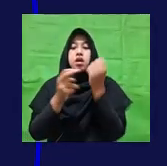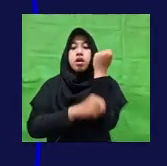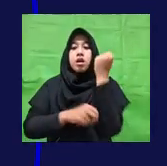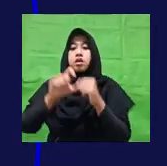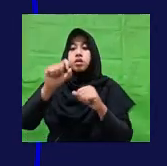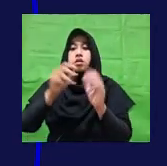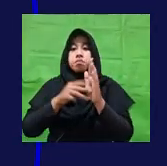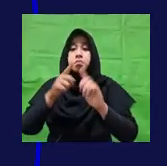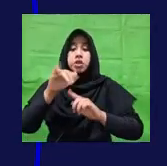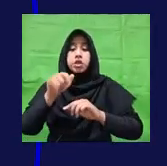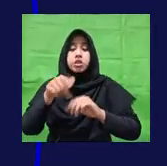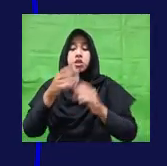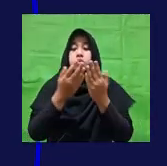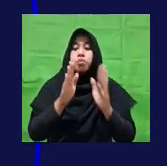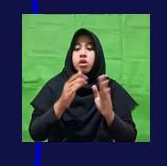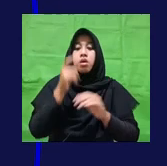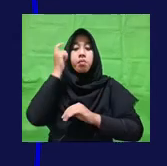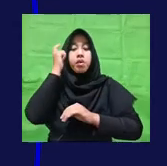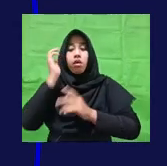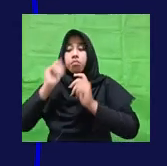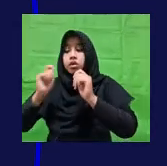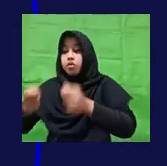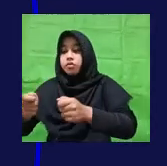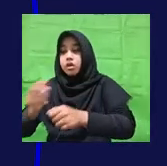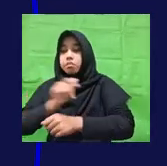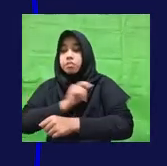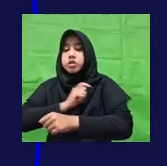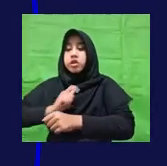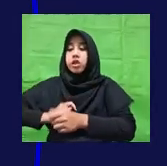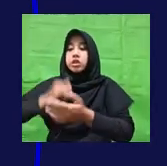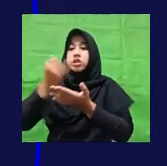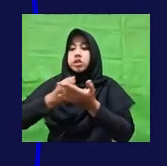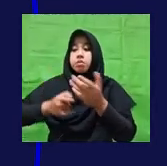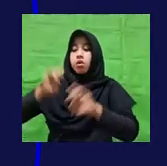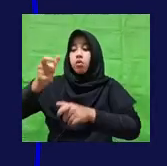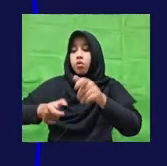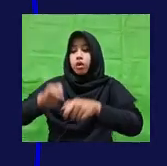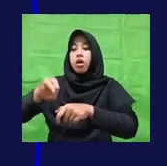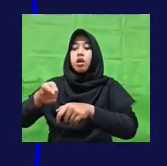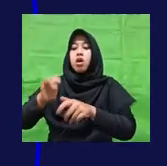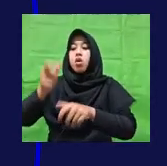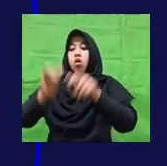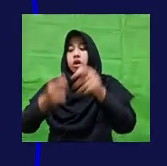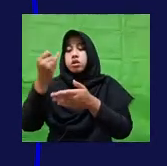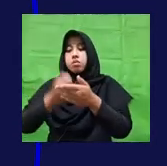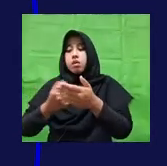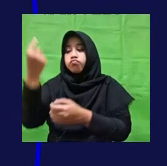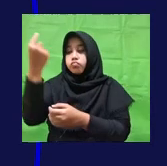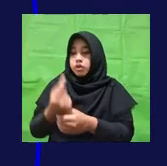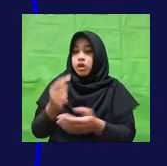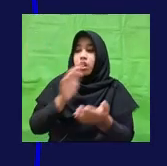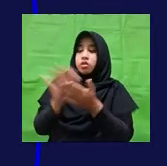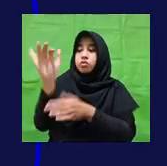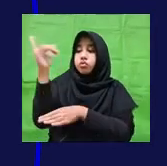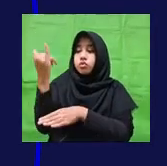kemungkinan pendaftaran untuk peserta seniman, kemudian seniman residensi itu akan didatangkan ke Yogyakarta sebagai lokal yang di dalam konteks